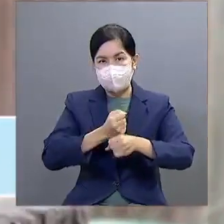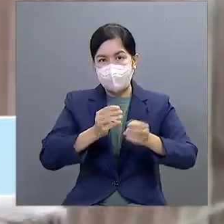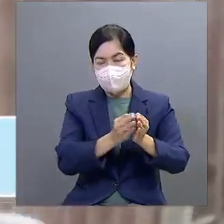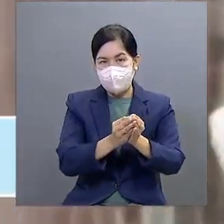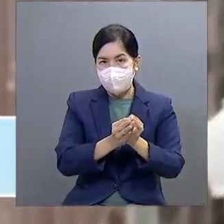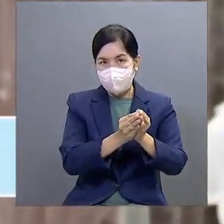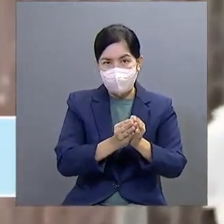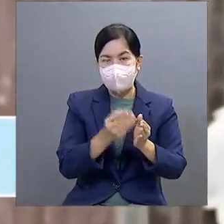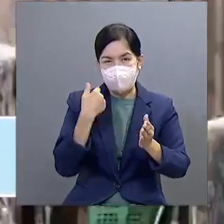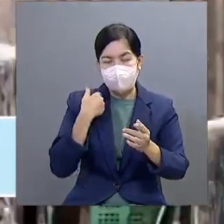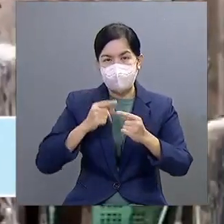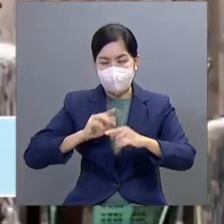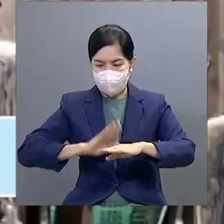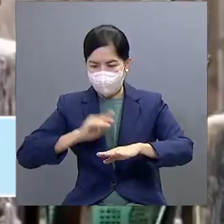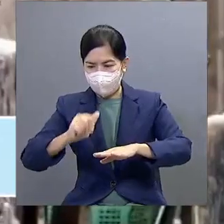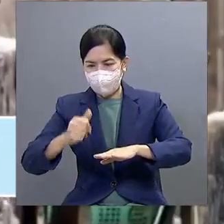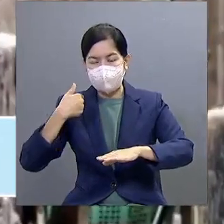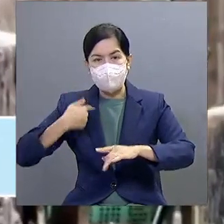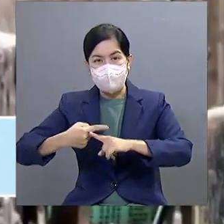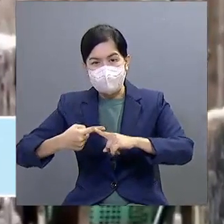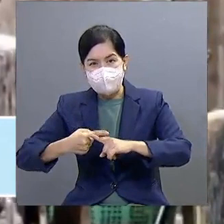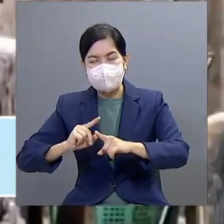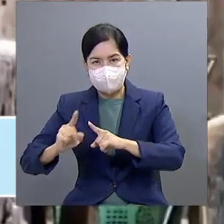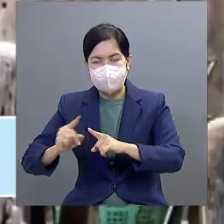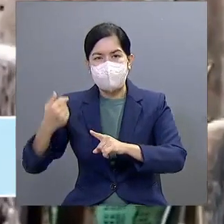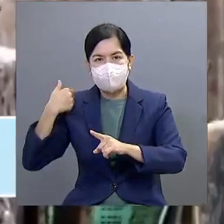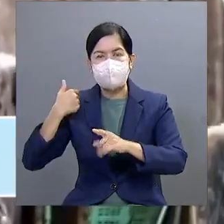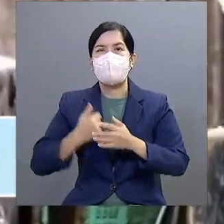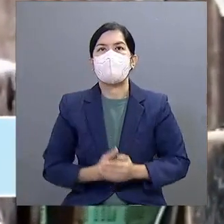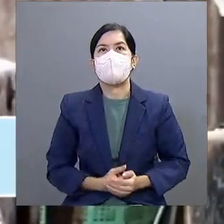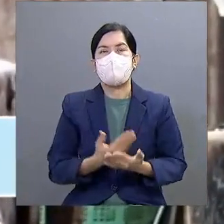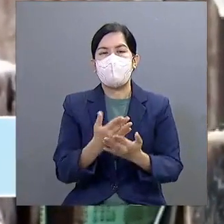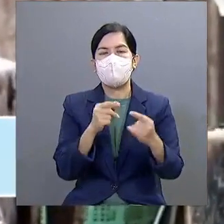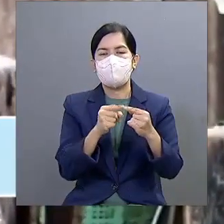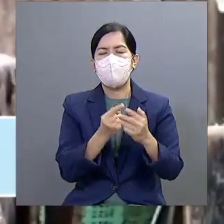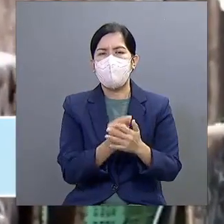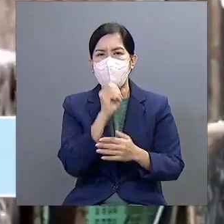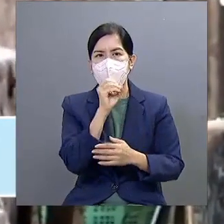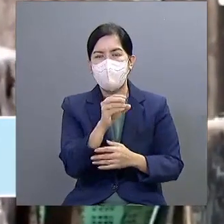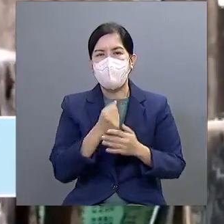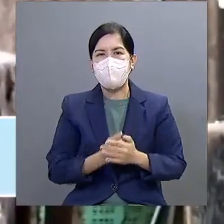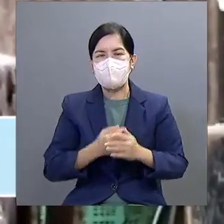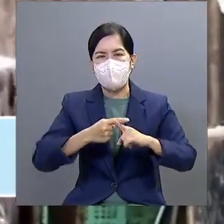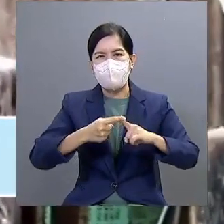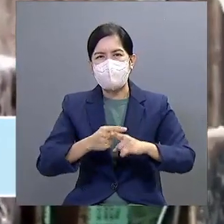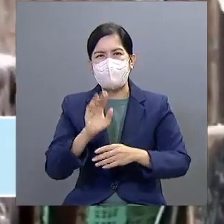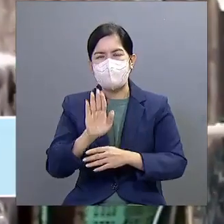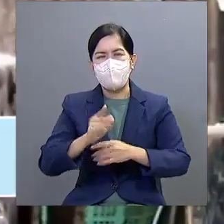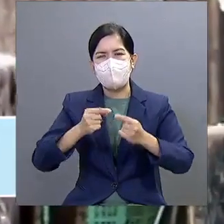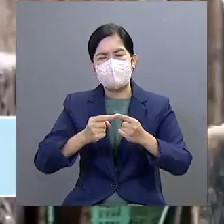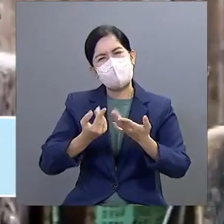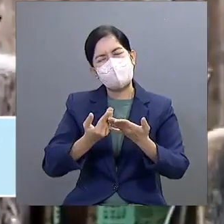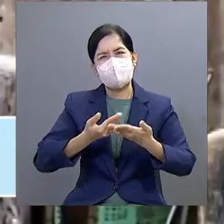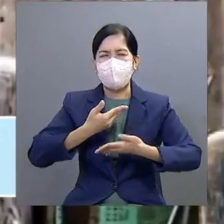ใหญ่ก็จะทำมาจากสแตนเลสแล้วก็คมมีดของตามท้องตลาดเนี่ยคุณชวนบอกว่ามันไม่ค่อยแข็งแกร่งหรือว่าคมทนนานเท่าไหร่บางทีแบบ